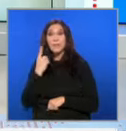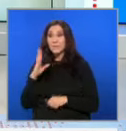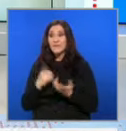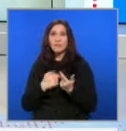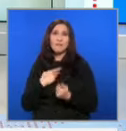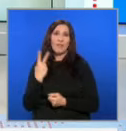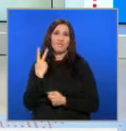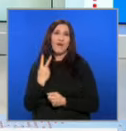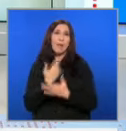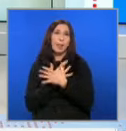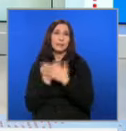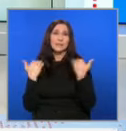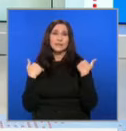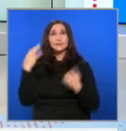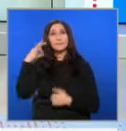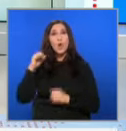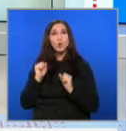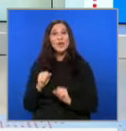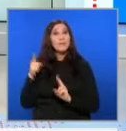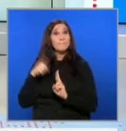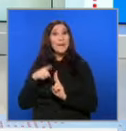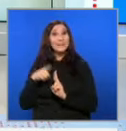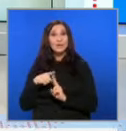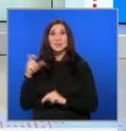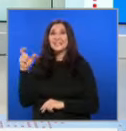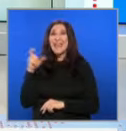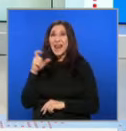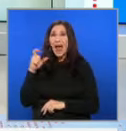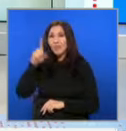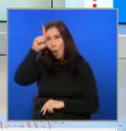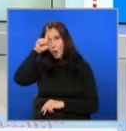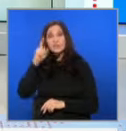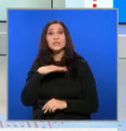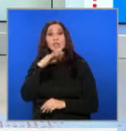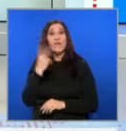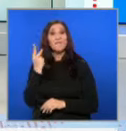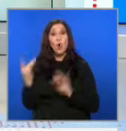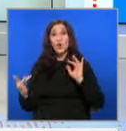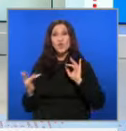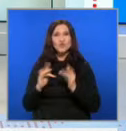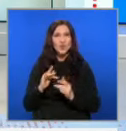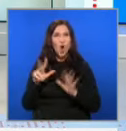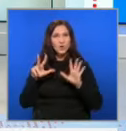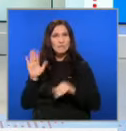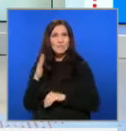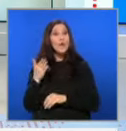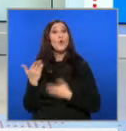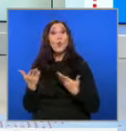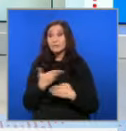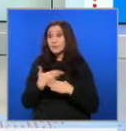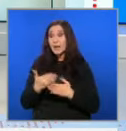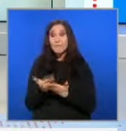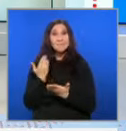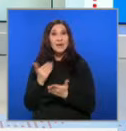албански кандидати за президент. Очаква се Пендаровски и Силяновска да стигнат до втория тур на 8 май, когато се провеждат